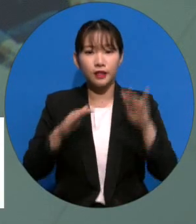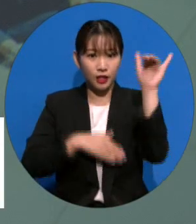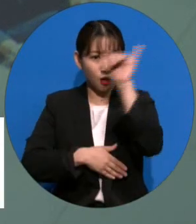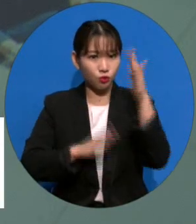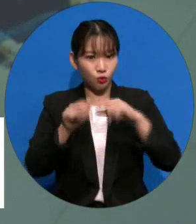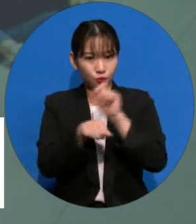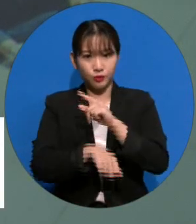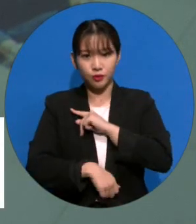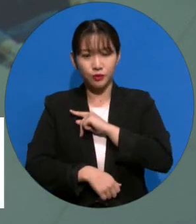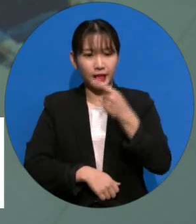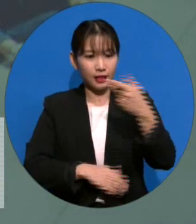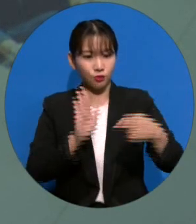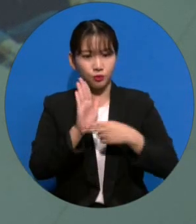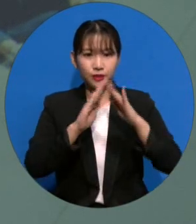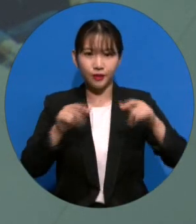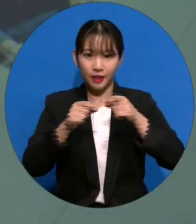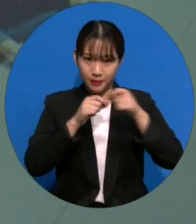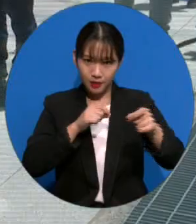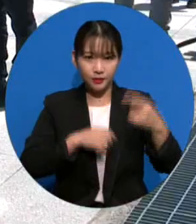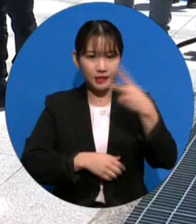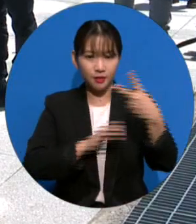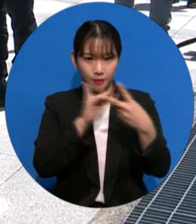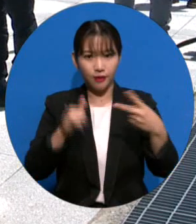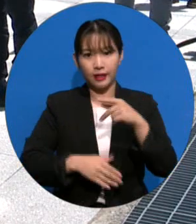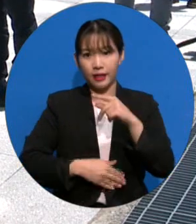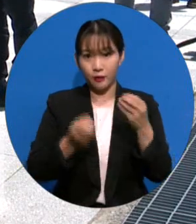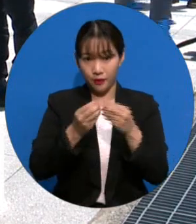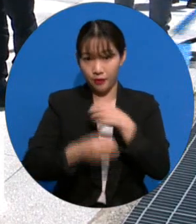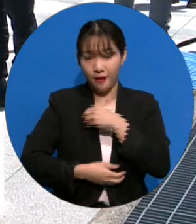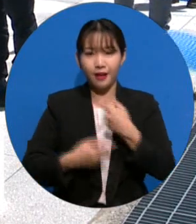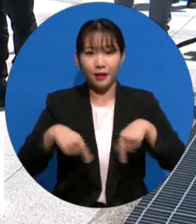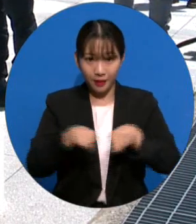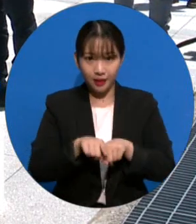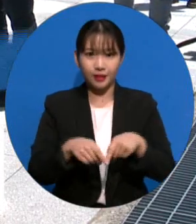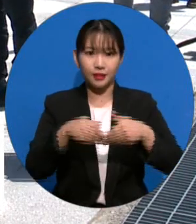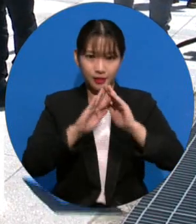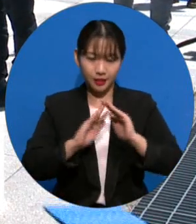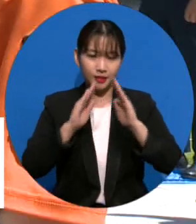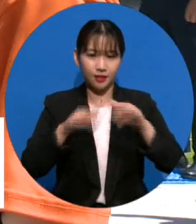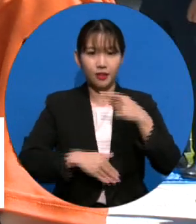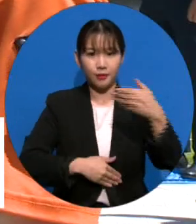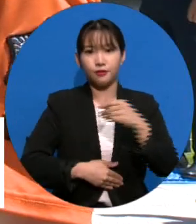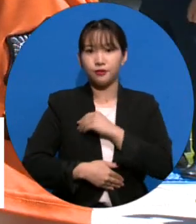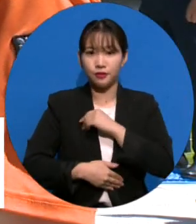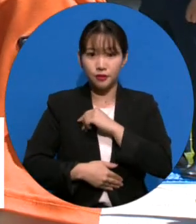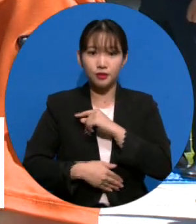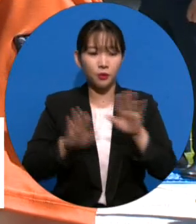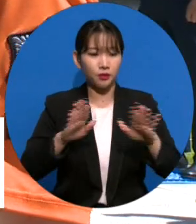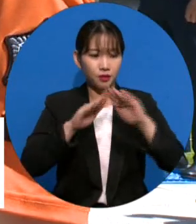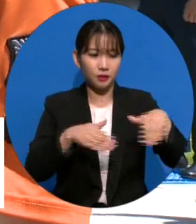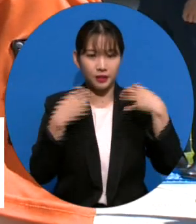전국공무원노조 소방본부 어 전남지부 가 2000여명의 조합원과 함께 출범했습니다 전남 수박 노조는 온 외